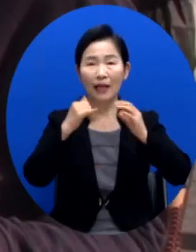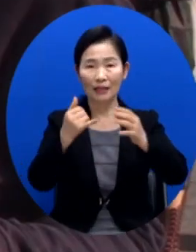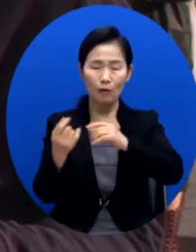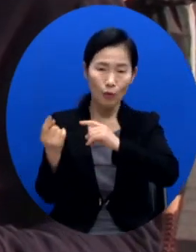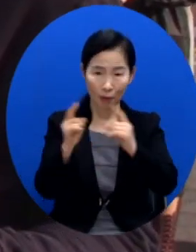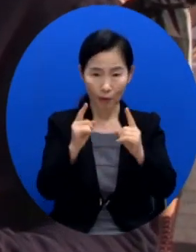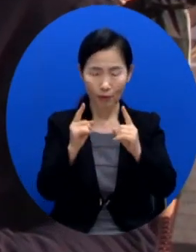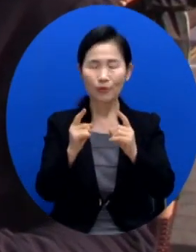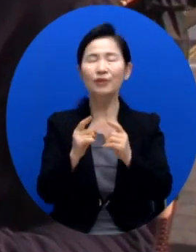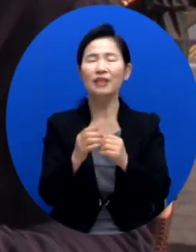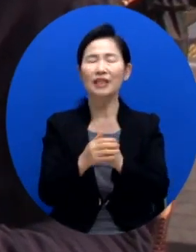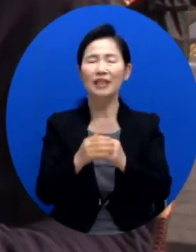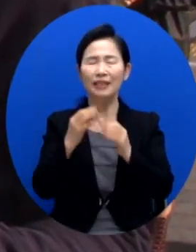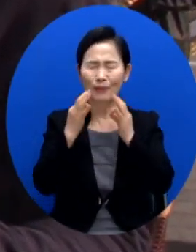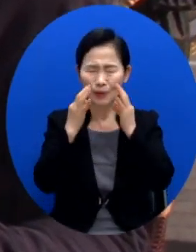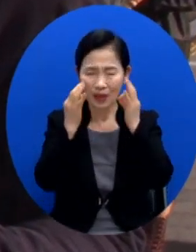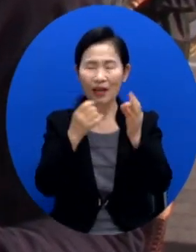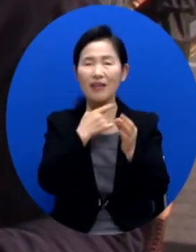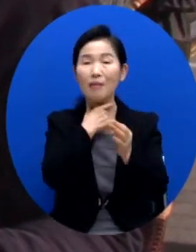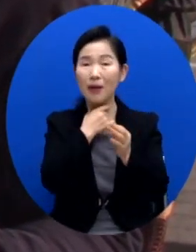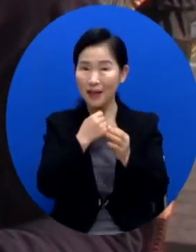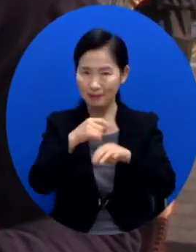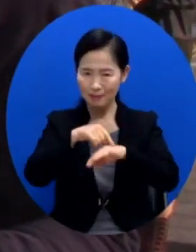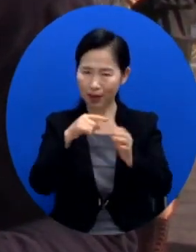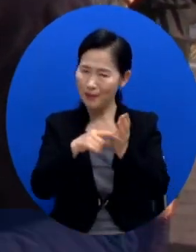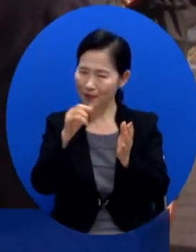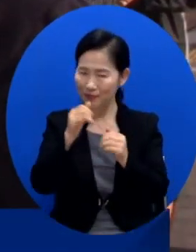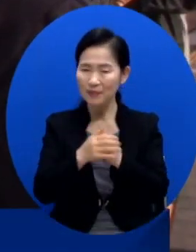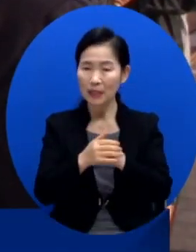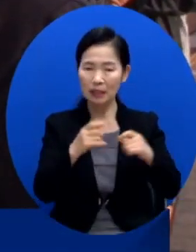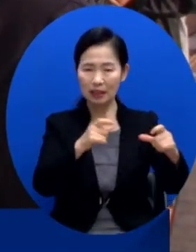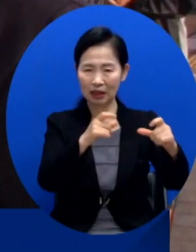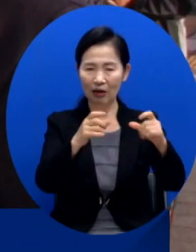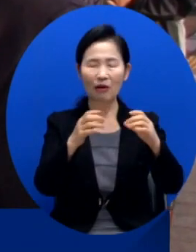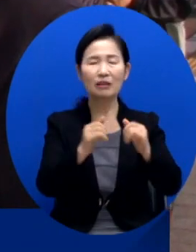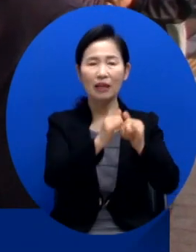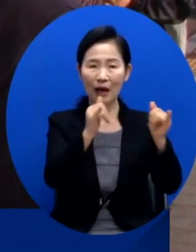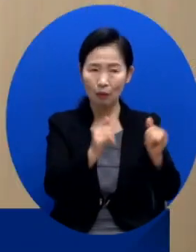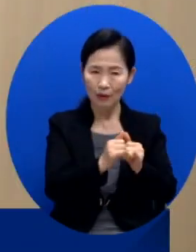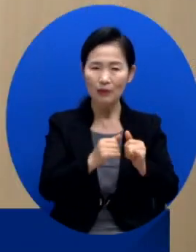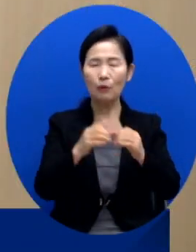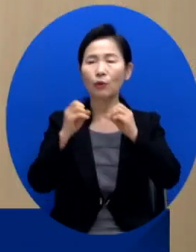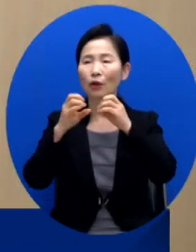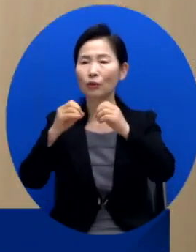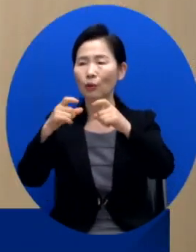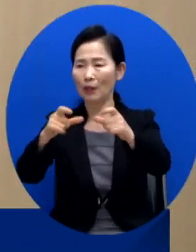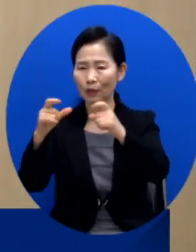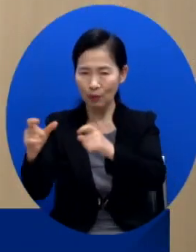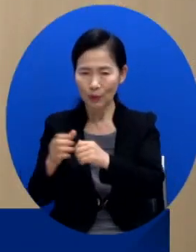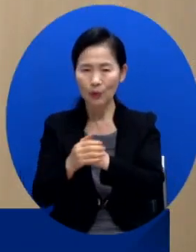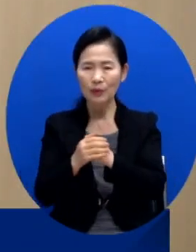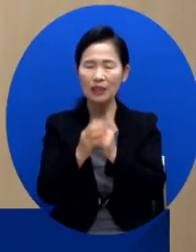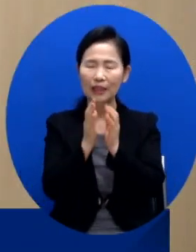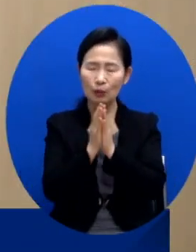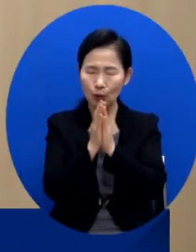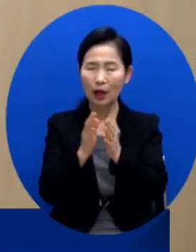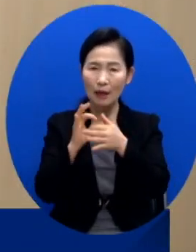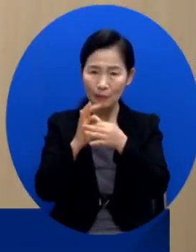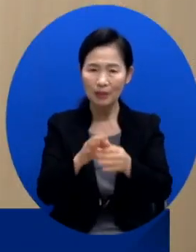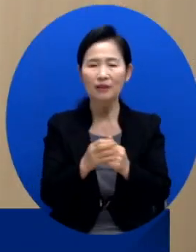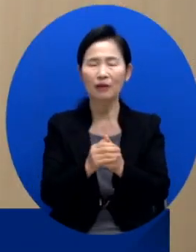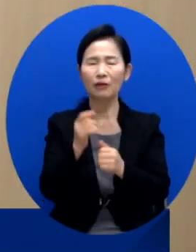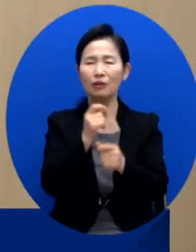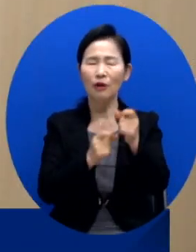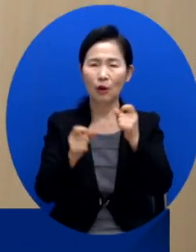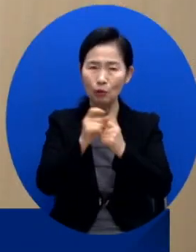데 최선을 다하길 바랐습니다. 또 지역사회와 선교지를 위해서 기도하면서 구체적으로 필요들을 더